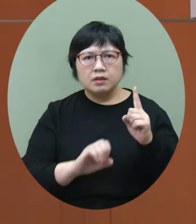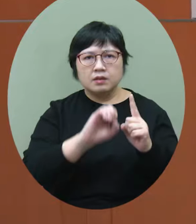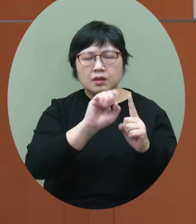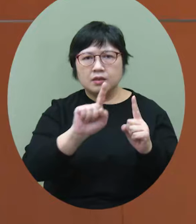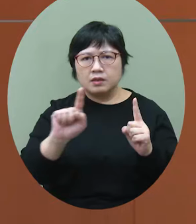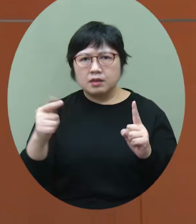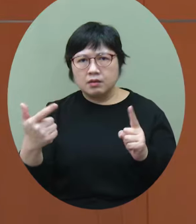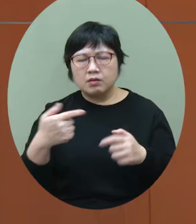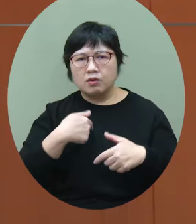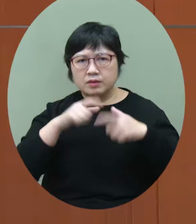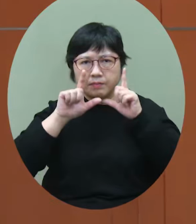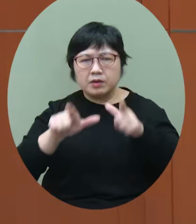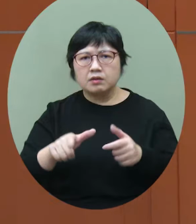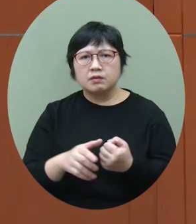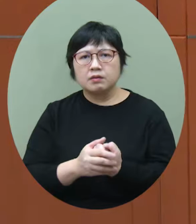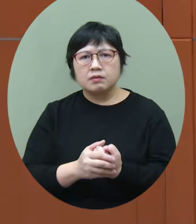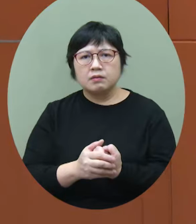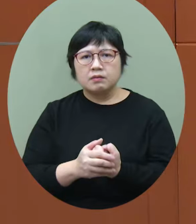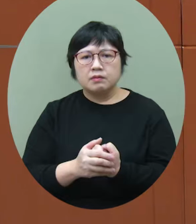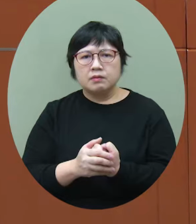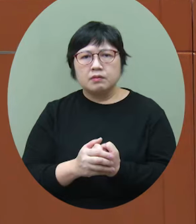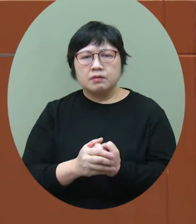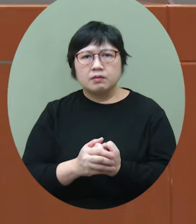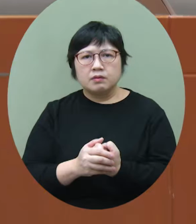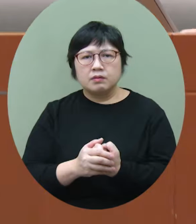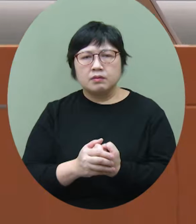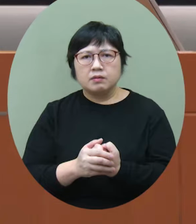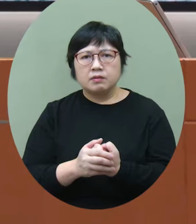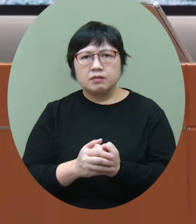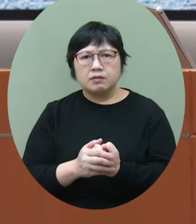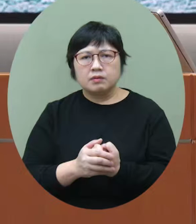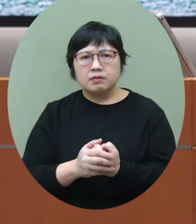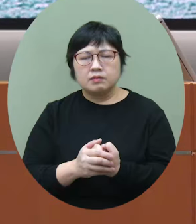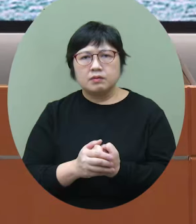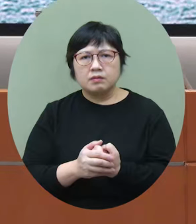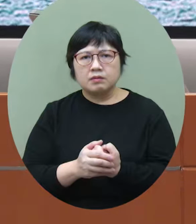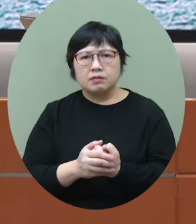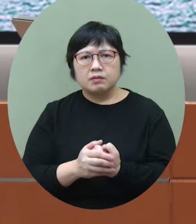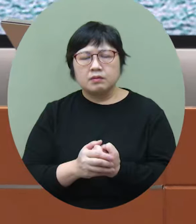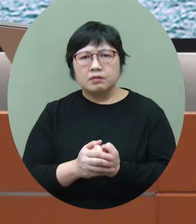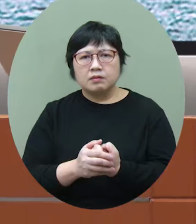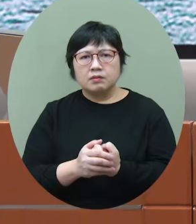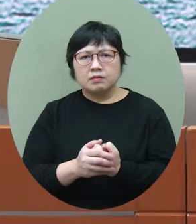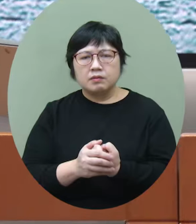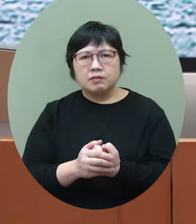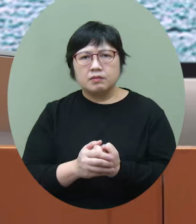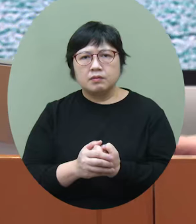10118我回答吧，應該是咧，佢係一個，